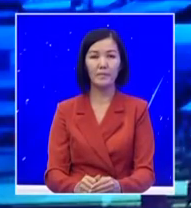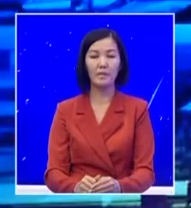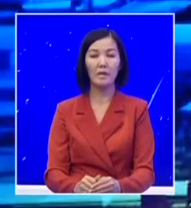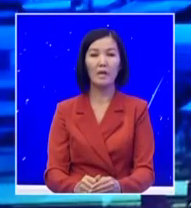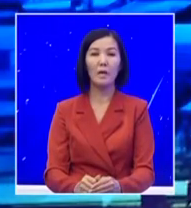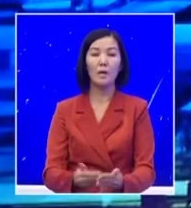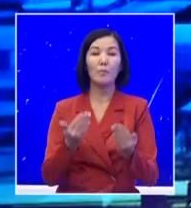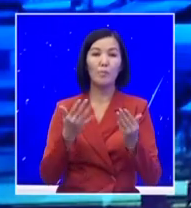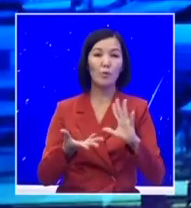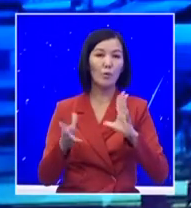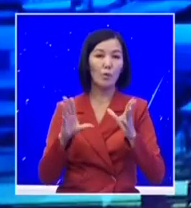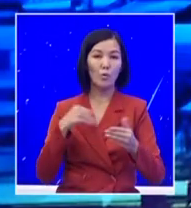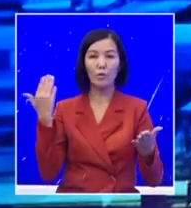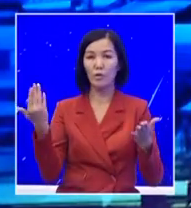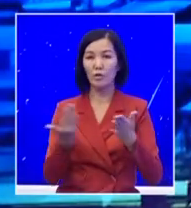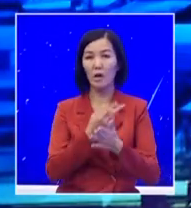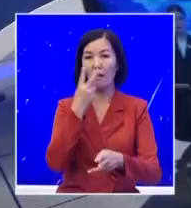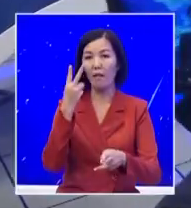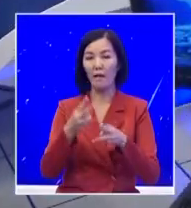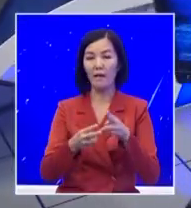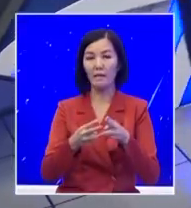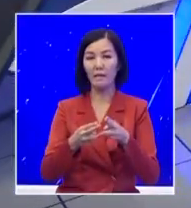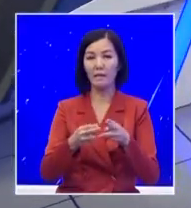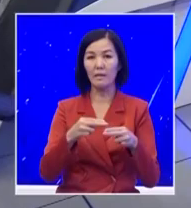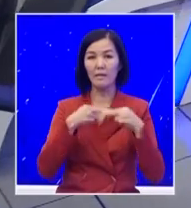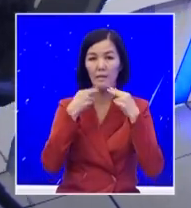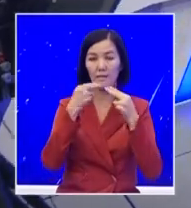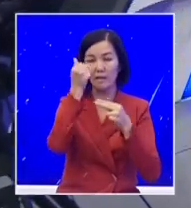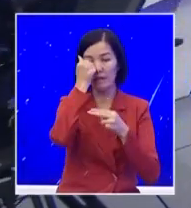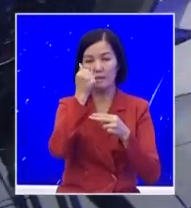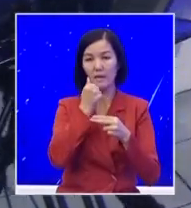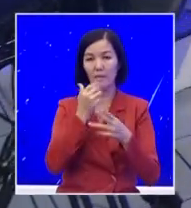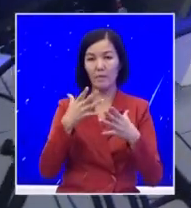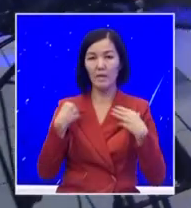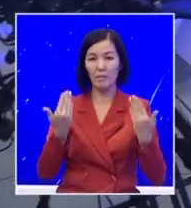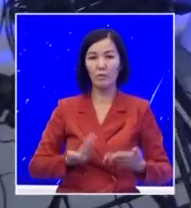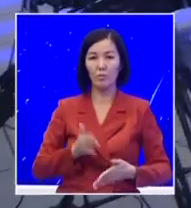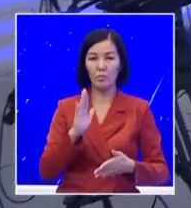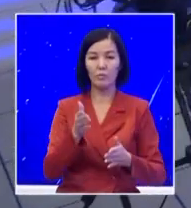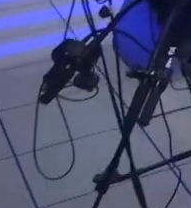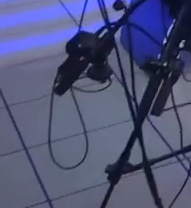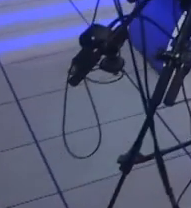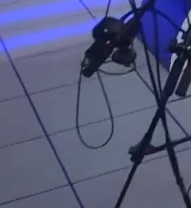Қымбатты көрермен, бүгінге келіп түскен ақпараттар легі осындай. Назарларыңызға рахмет, амандықта жүздескенше.